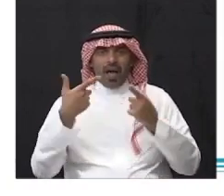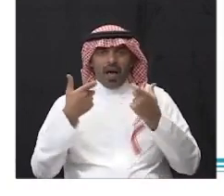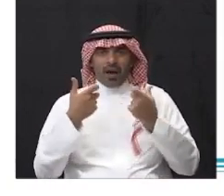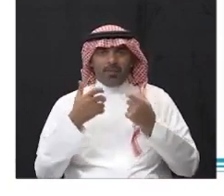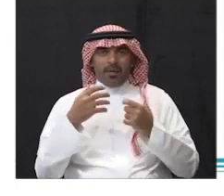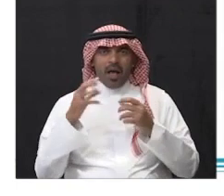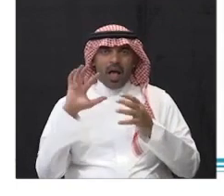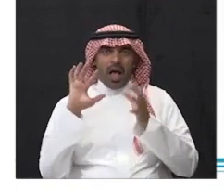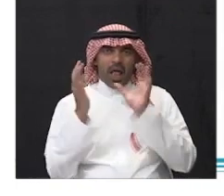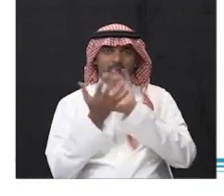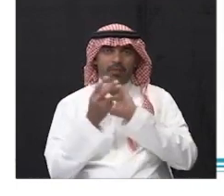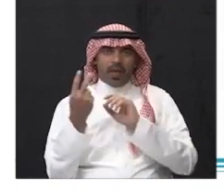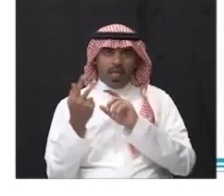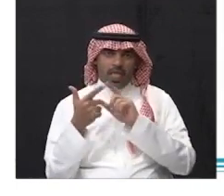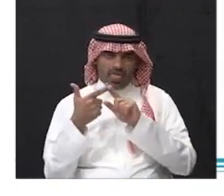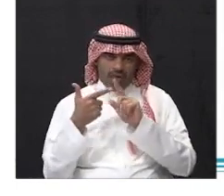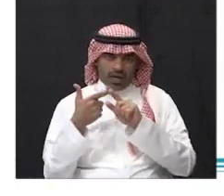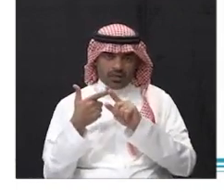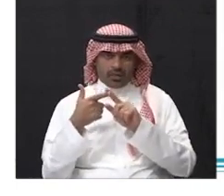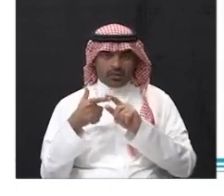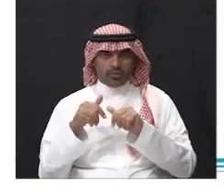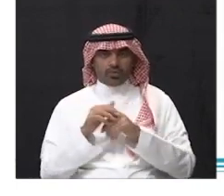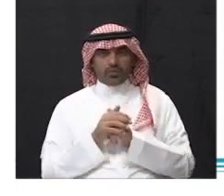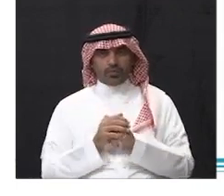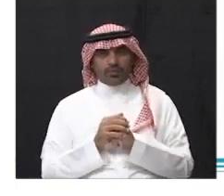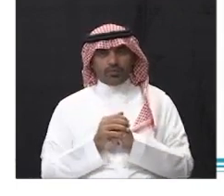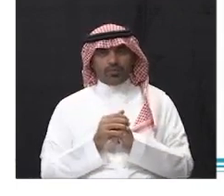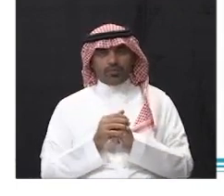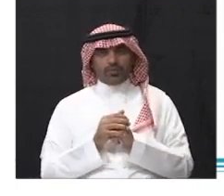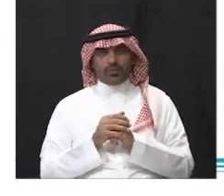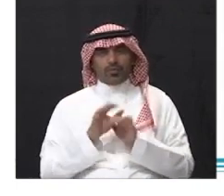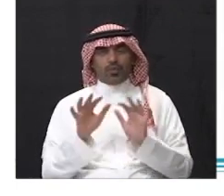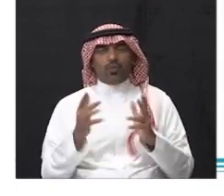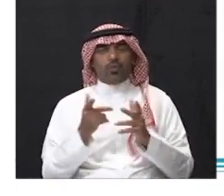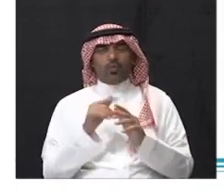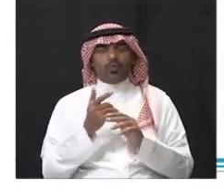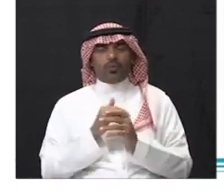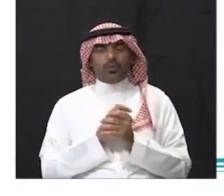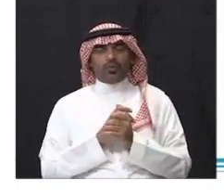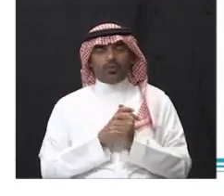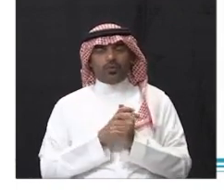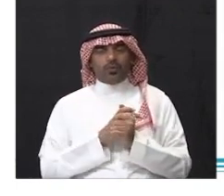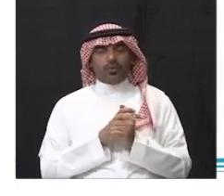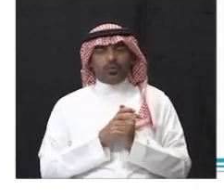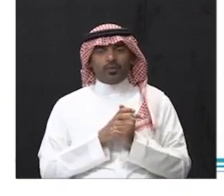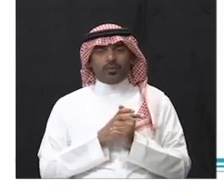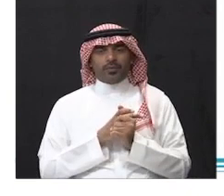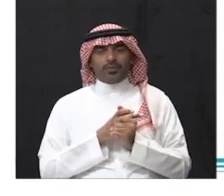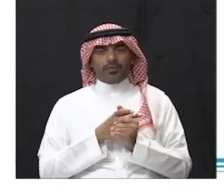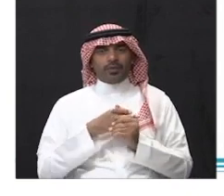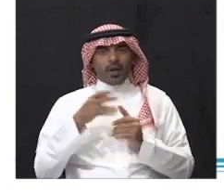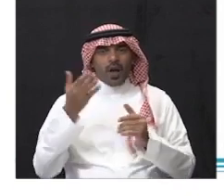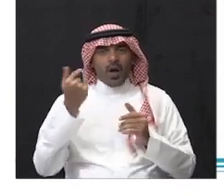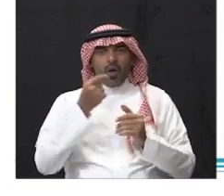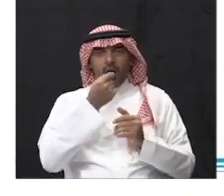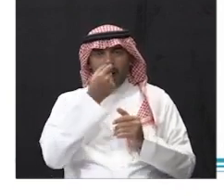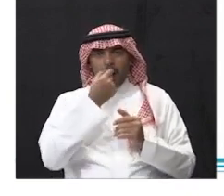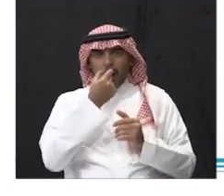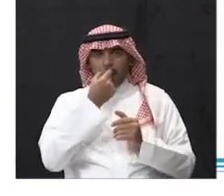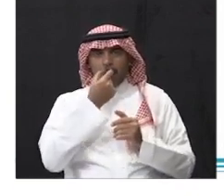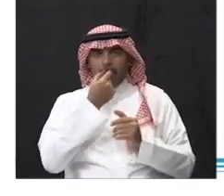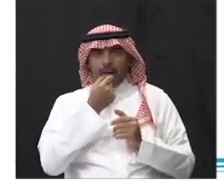1945 من الميلاد، وضعت بموجبه المناطق التي كانت تحت النفوذ الألماني